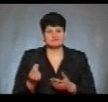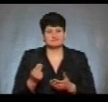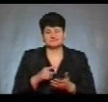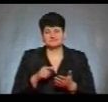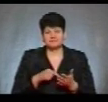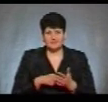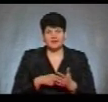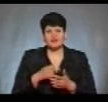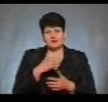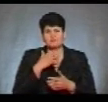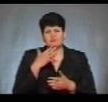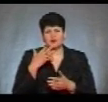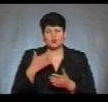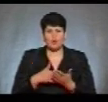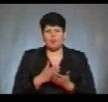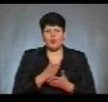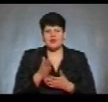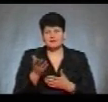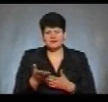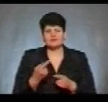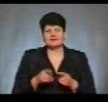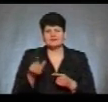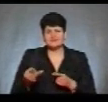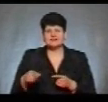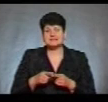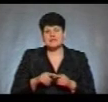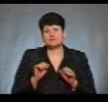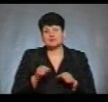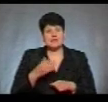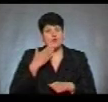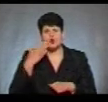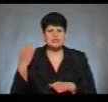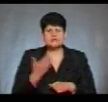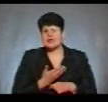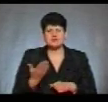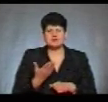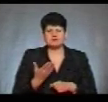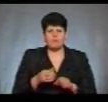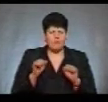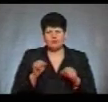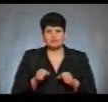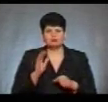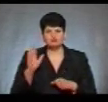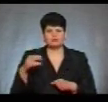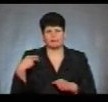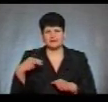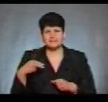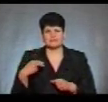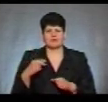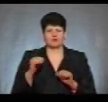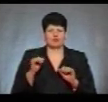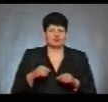жаль, для деяких політиків, вони розуміють, що це, можливо, для них там остання можливість стати президентом, так? Чи,